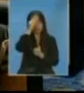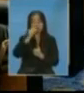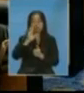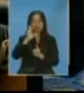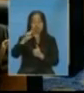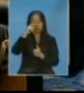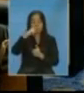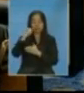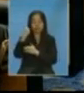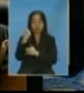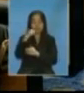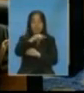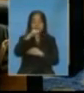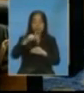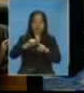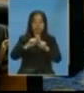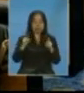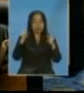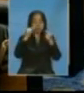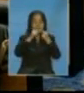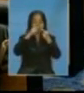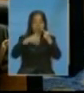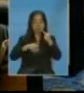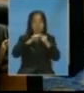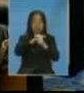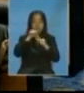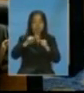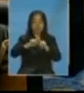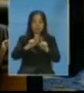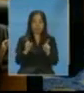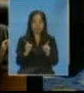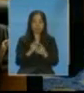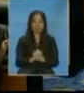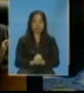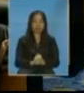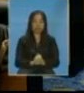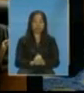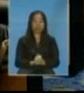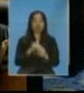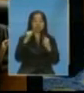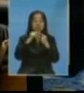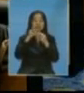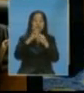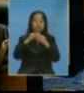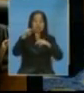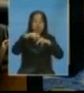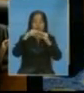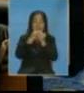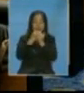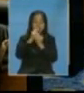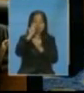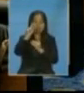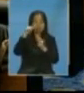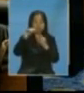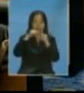แข็งไม่ได้ครับมันคนละวัตถุประสงค์คนละสถานการณ์ถามว่าในวันที่ต้องมีการกู้เงินไทยเข้มแข็งเนี่ย